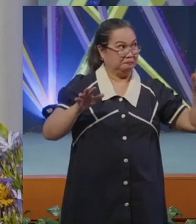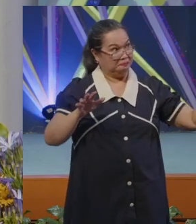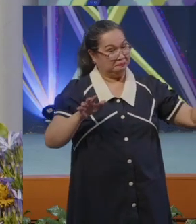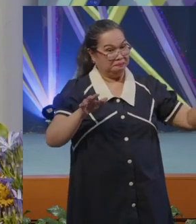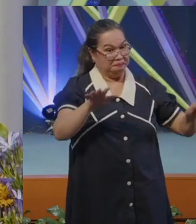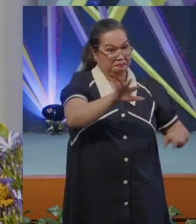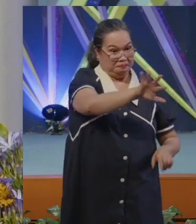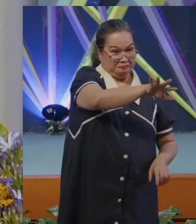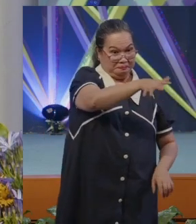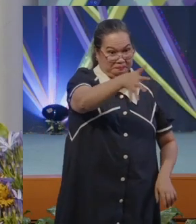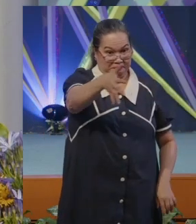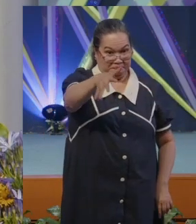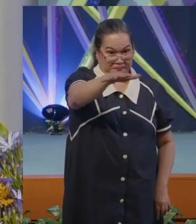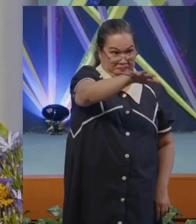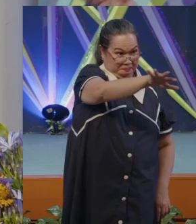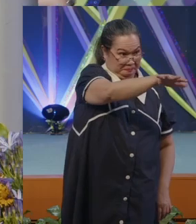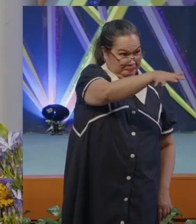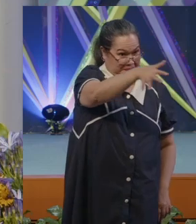mag-deviate.